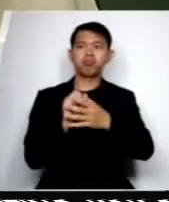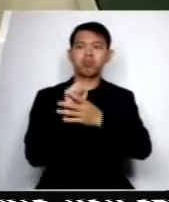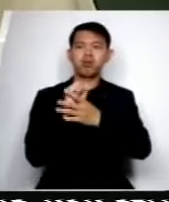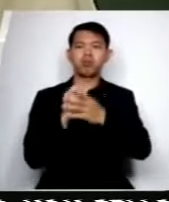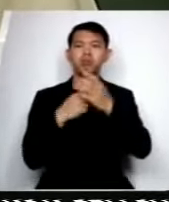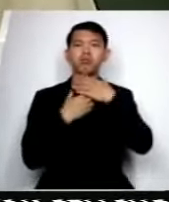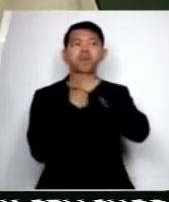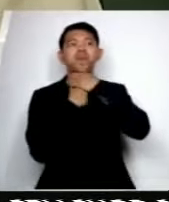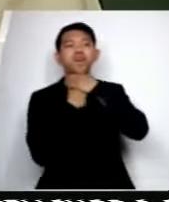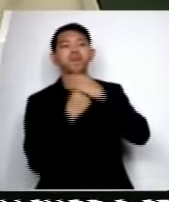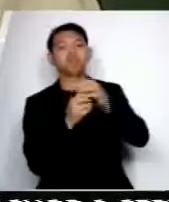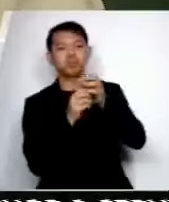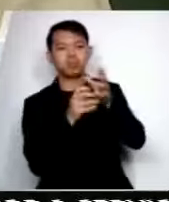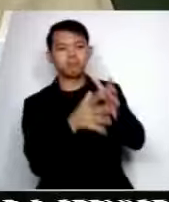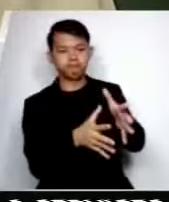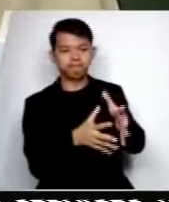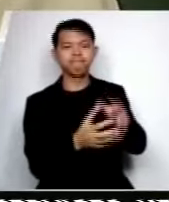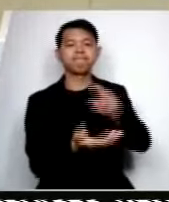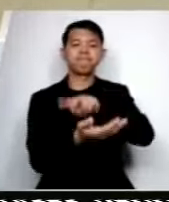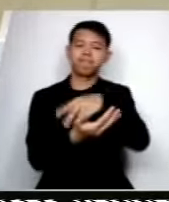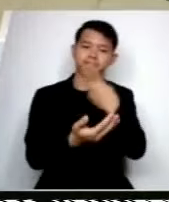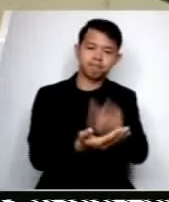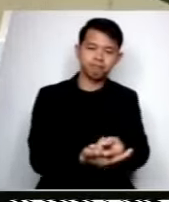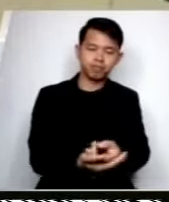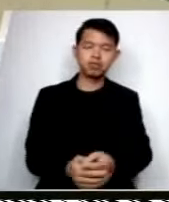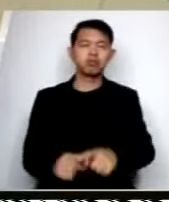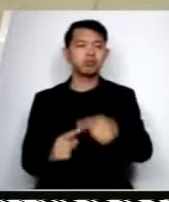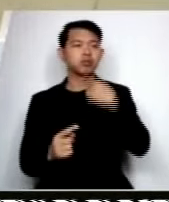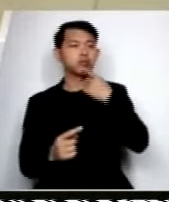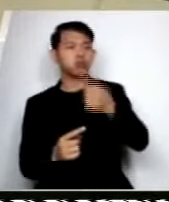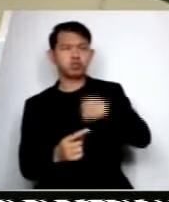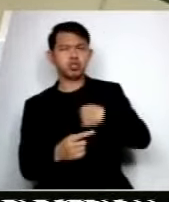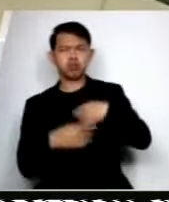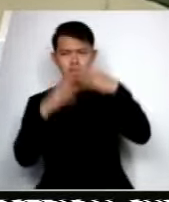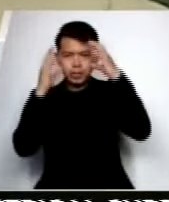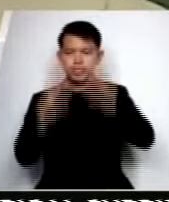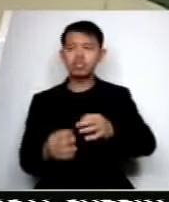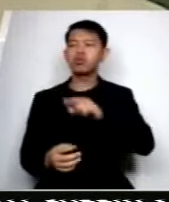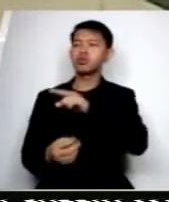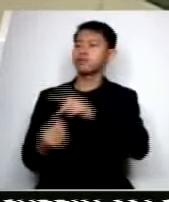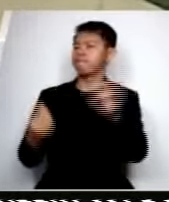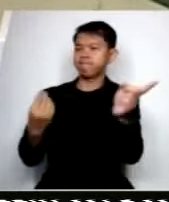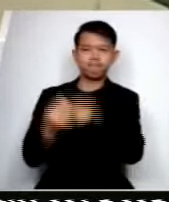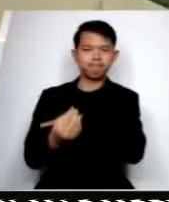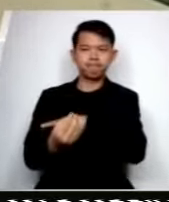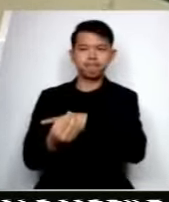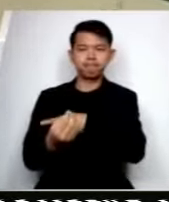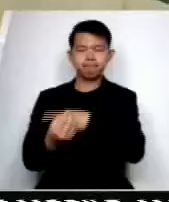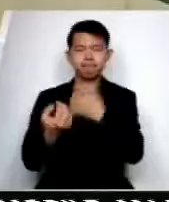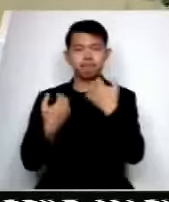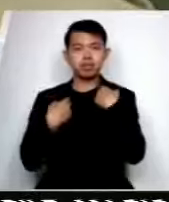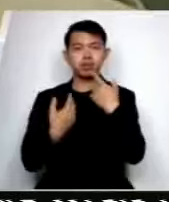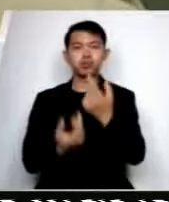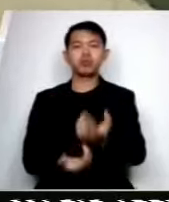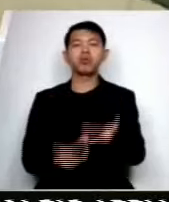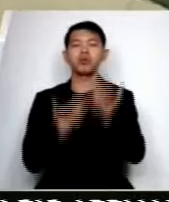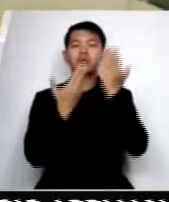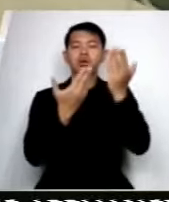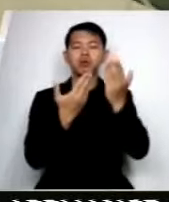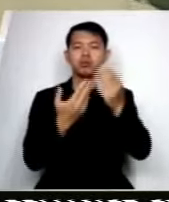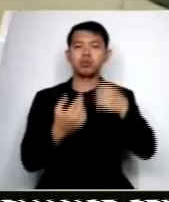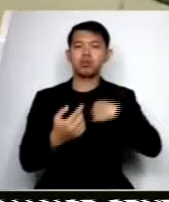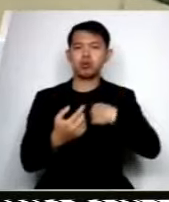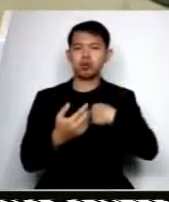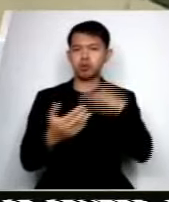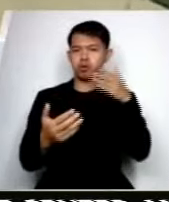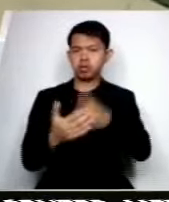may decision na. Lumahas ka na dito. Parang mayroong nag-petition letter laban sa akin. Kaya sabi ko, ibigay niyo sa